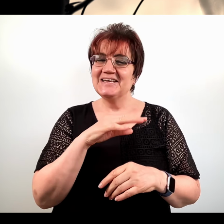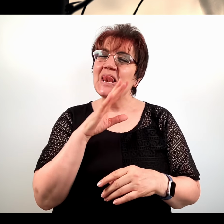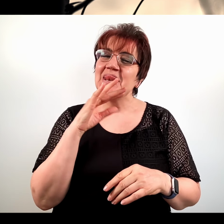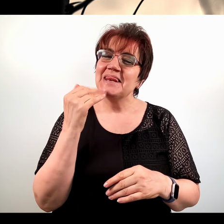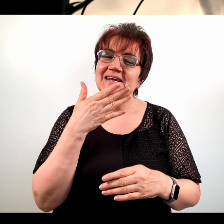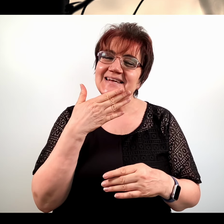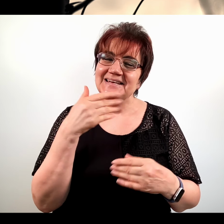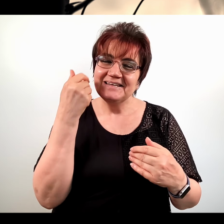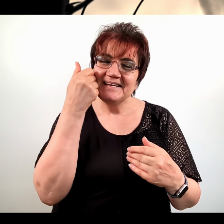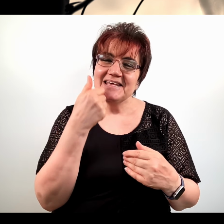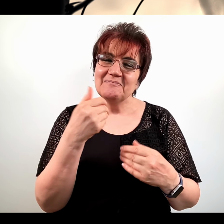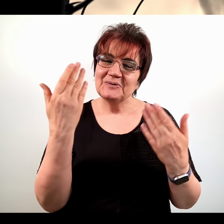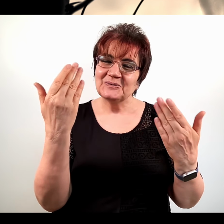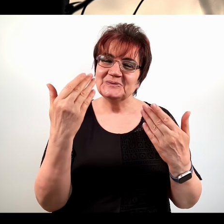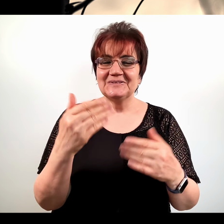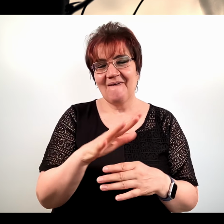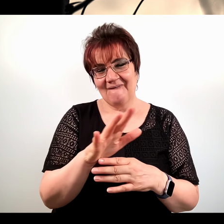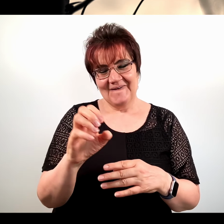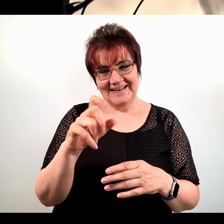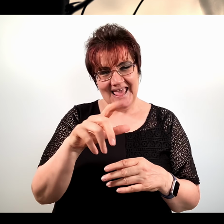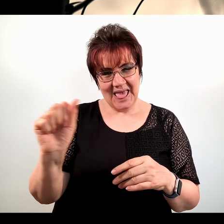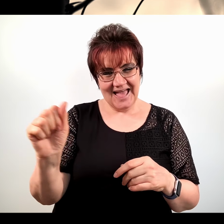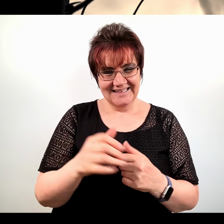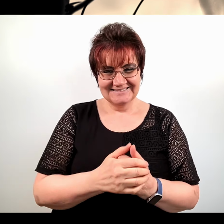Liebe Grüße, eure Ella.